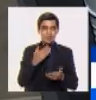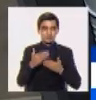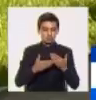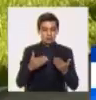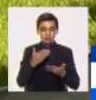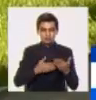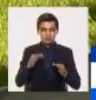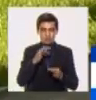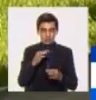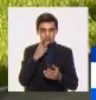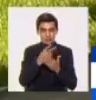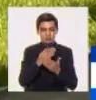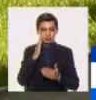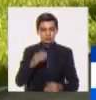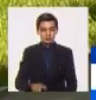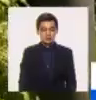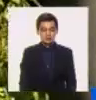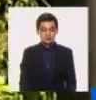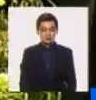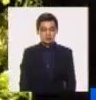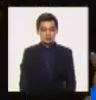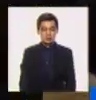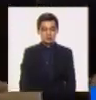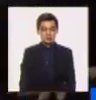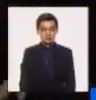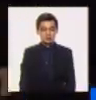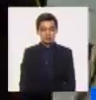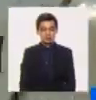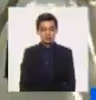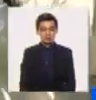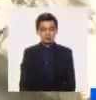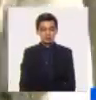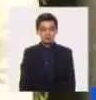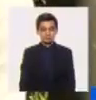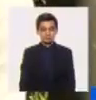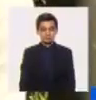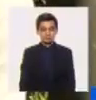будет прозрачным. Ардак Камал, Геннадий Лукин, Информбюро, Алматы.